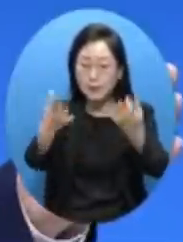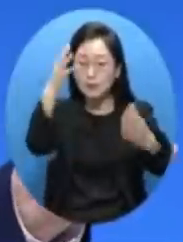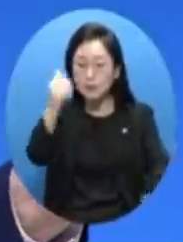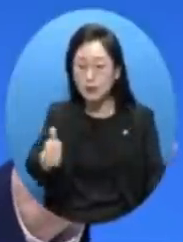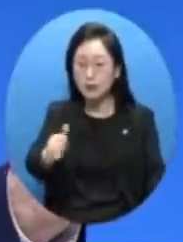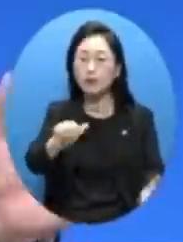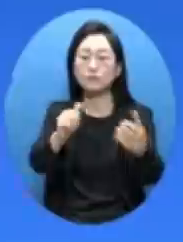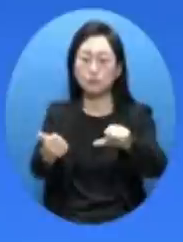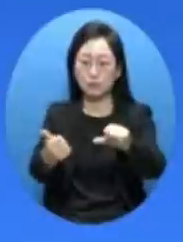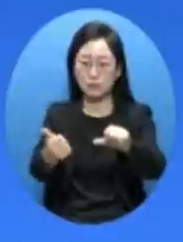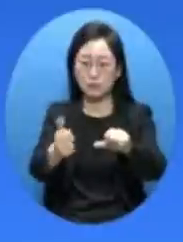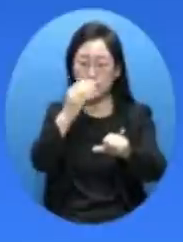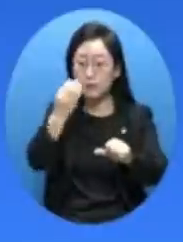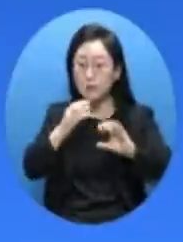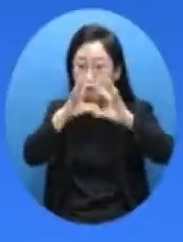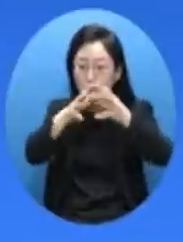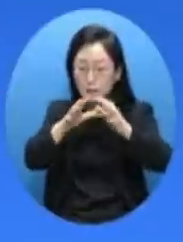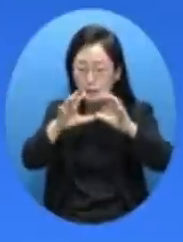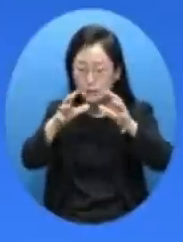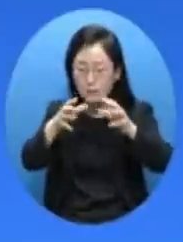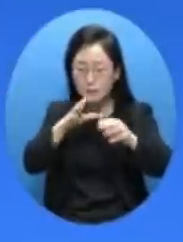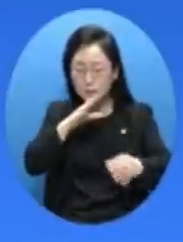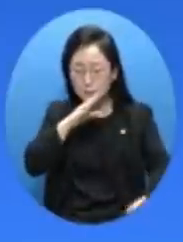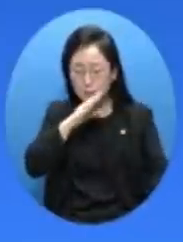이스라엘에는 절망이 뒤덮었습니다.